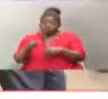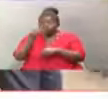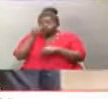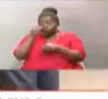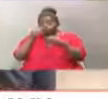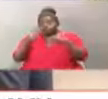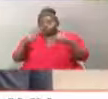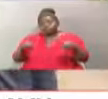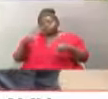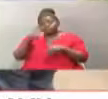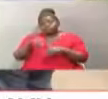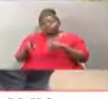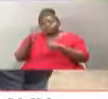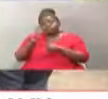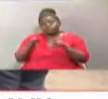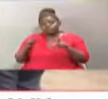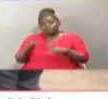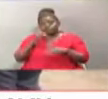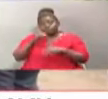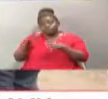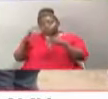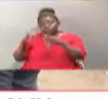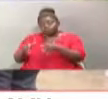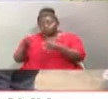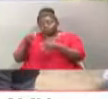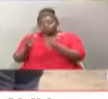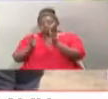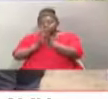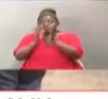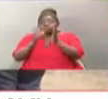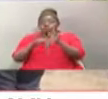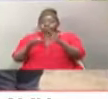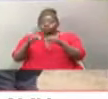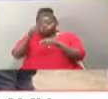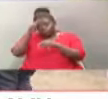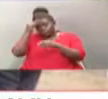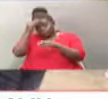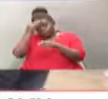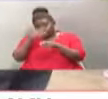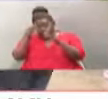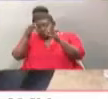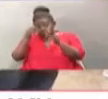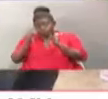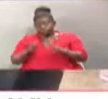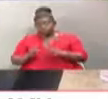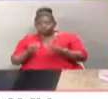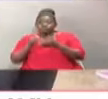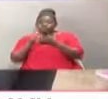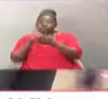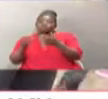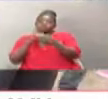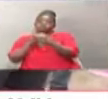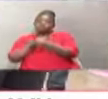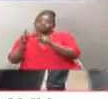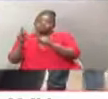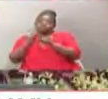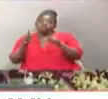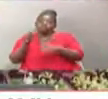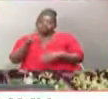baabwe. Omwogezi w'ekibiina kino Jose Nyonyi alambuludde ku bigabiddwa n'ensonga lwaki basazeewo okuddugirira ab'enganda z'abantu